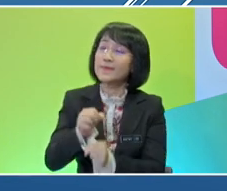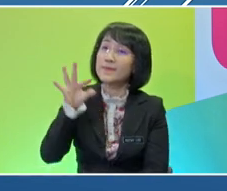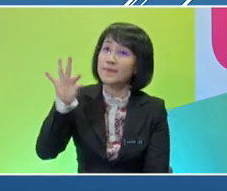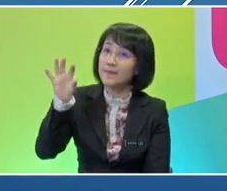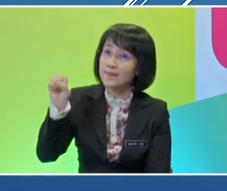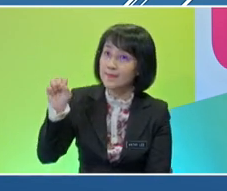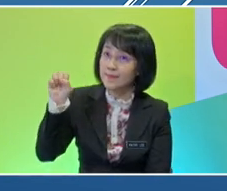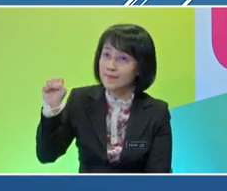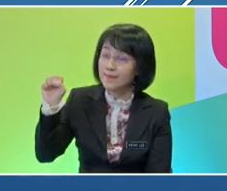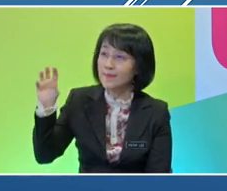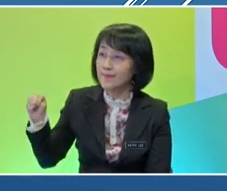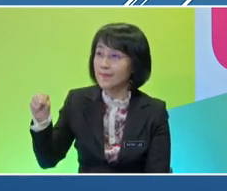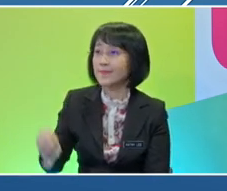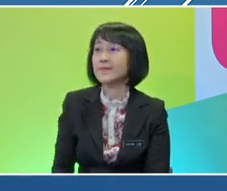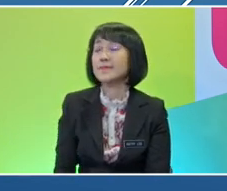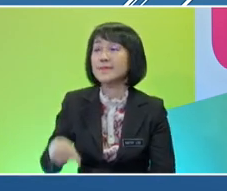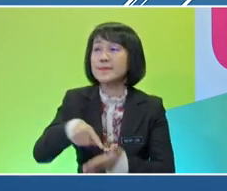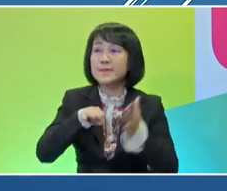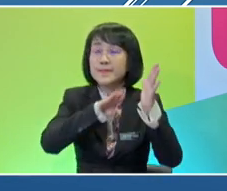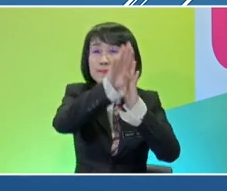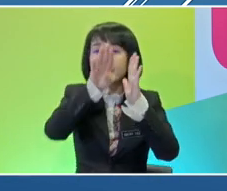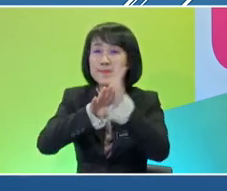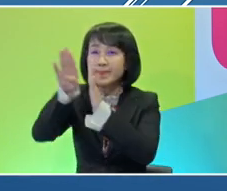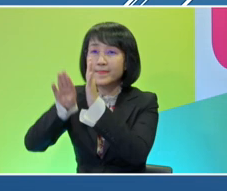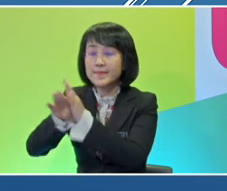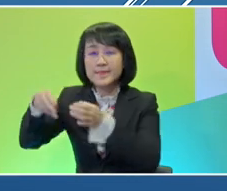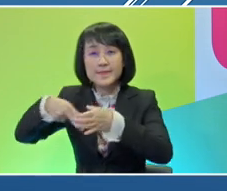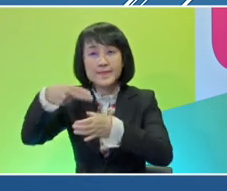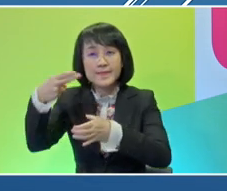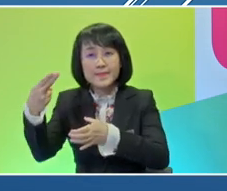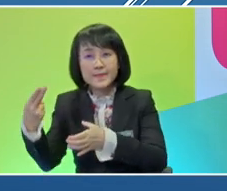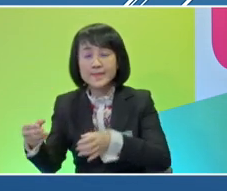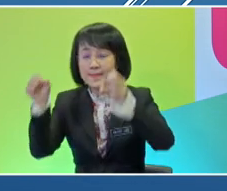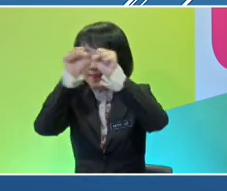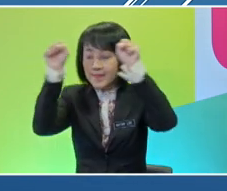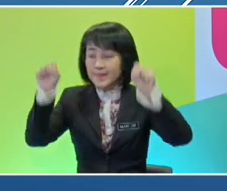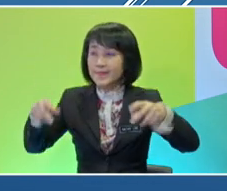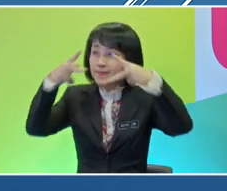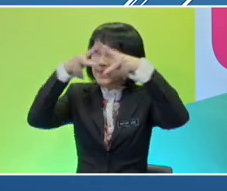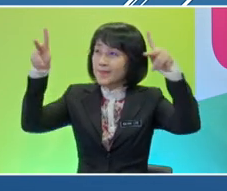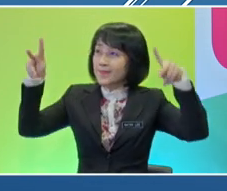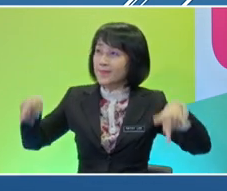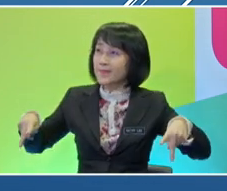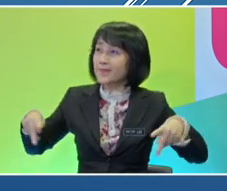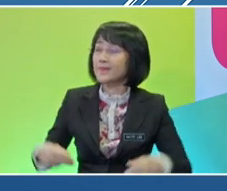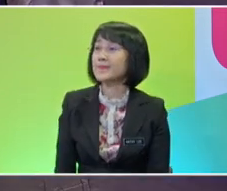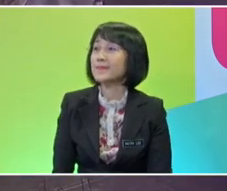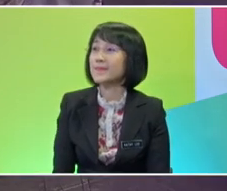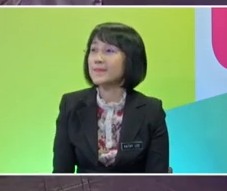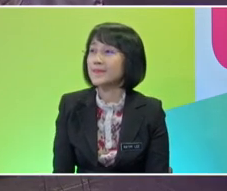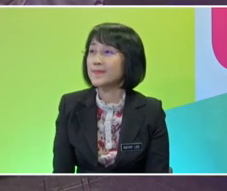merupakan perkembangan-perkembangan hasil daripada sistem pemeriksaan itu tadi saya tengok lah Iman daripada tadi